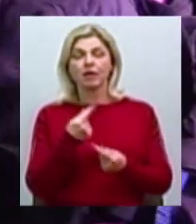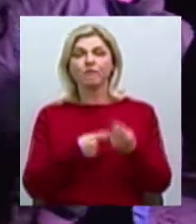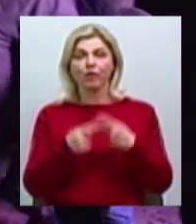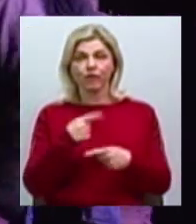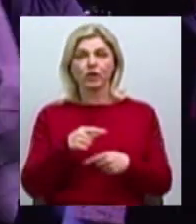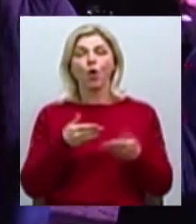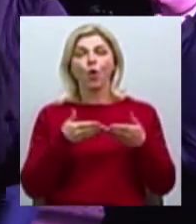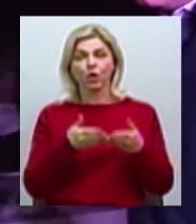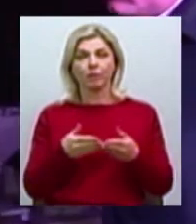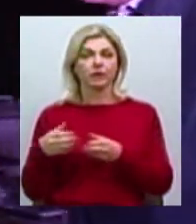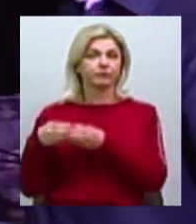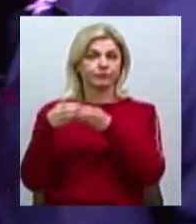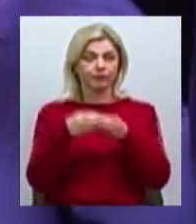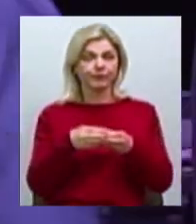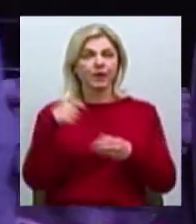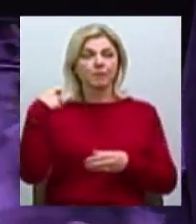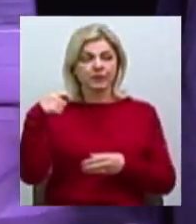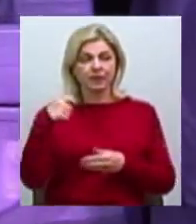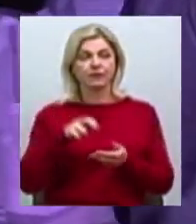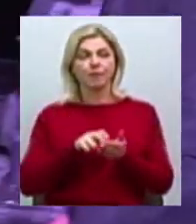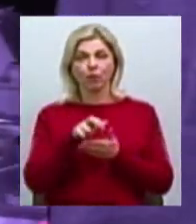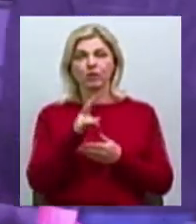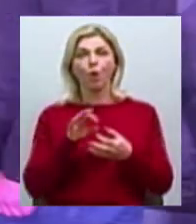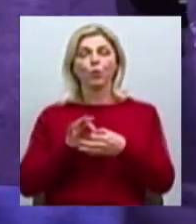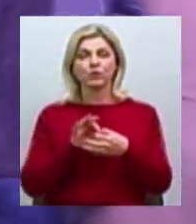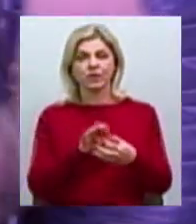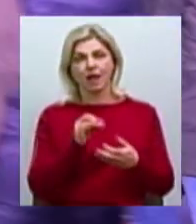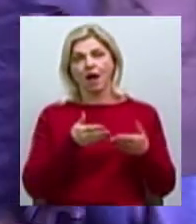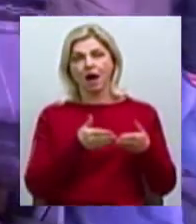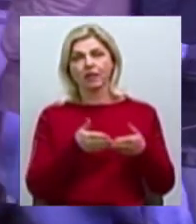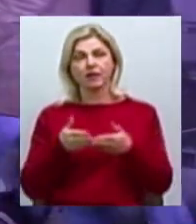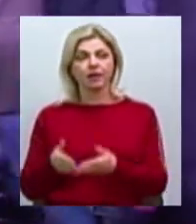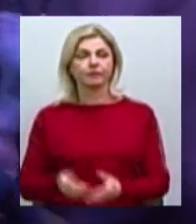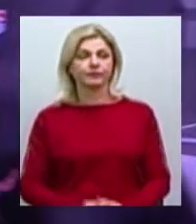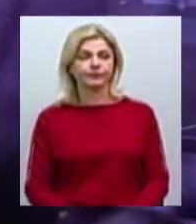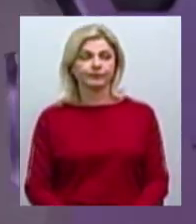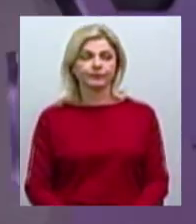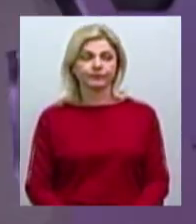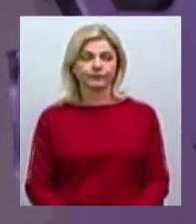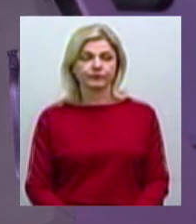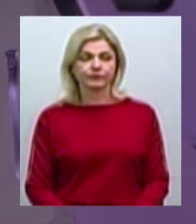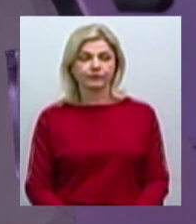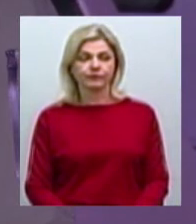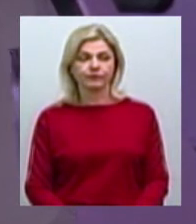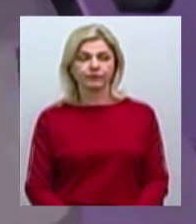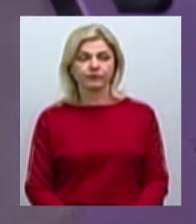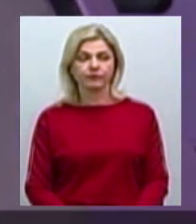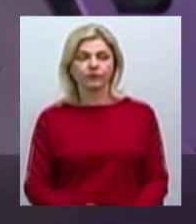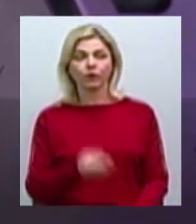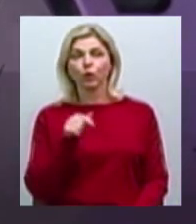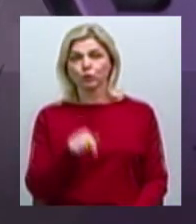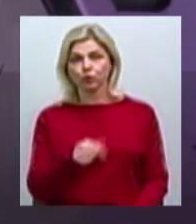приїхала делегація. Президент підіймається на буксир та катери. Те, що ми побачили, дійсно не